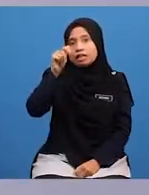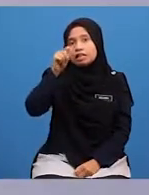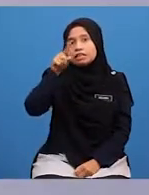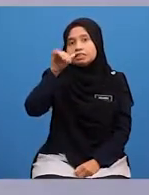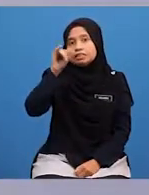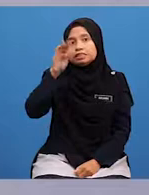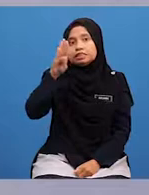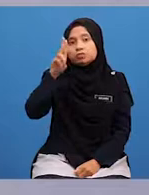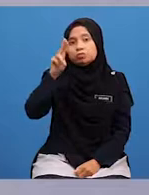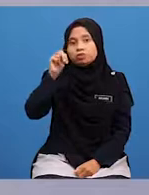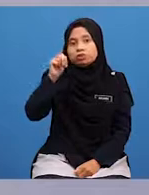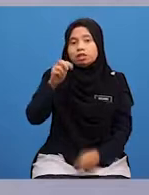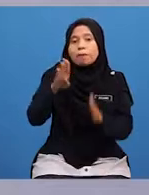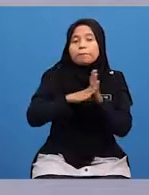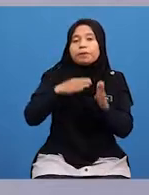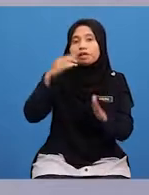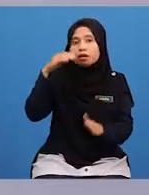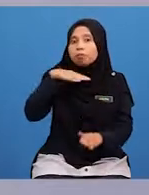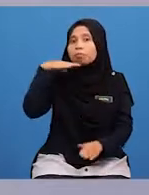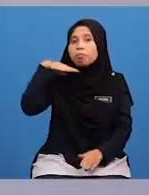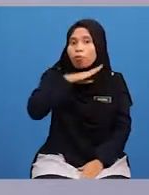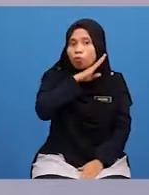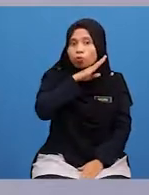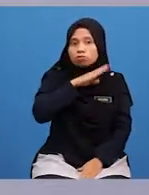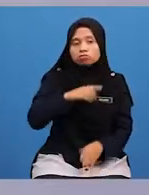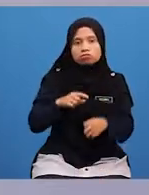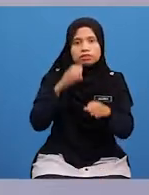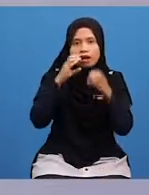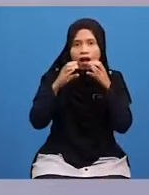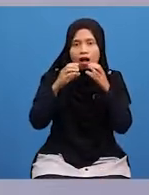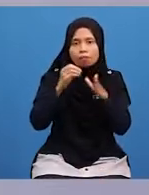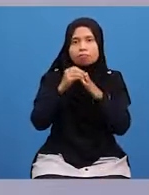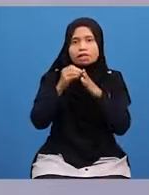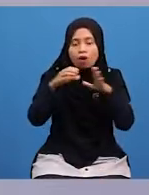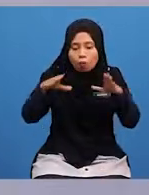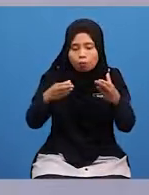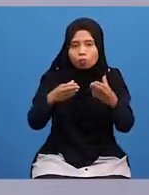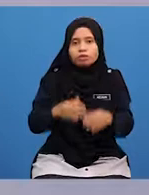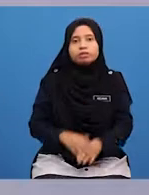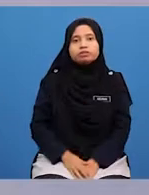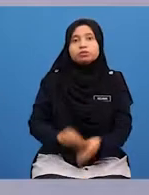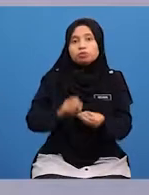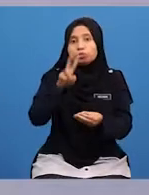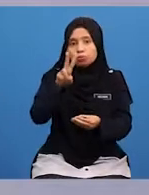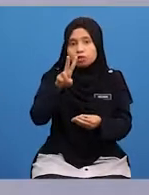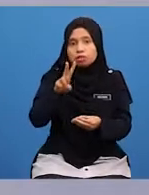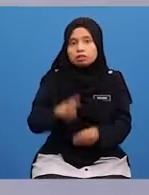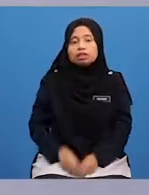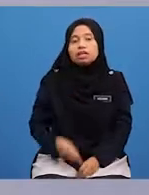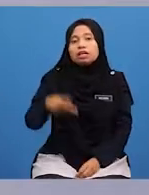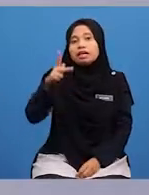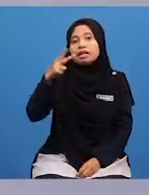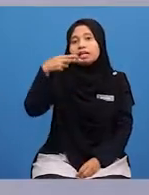iaitu berbohong sama ada dalam percakapan atau perbuatan. Kedua,